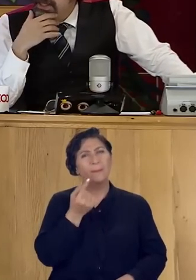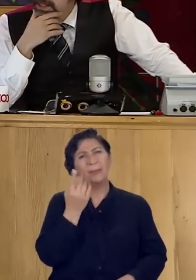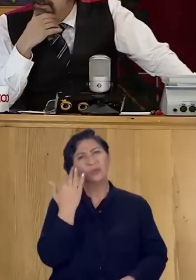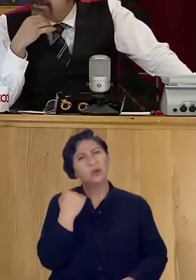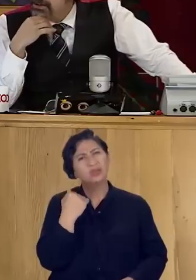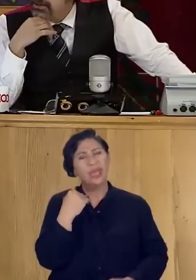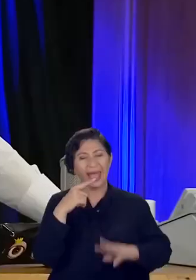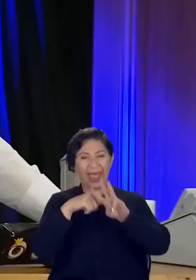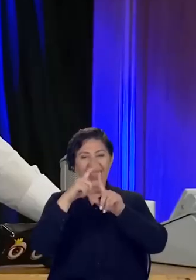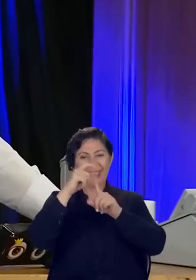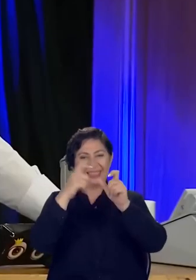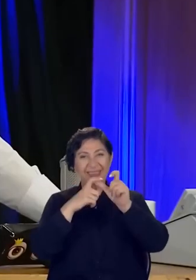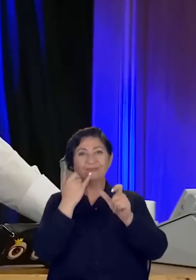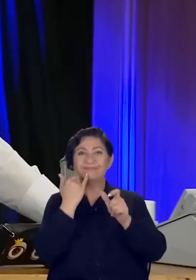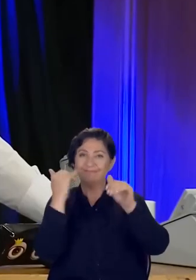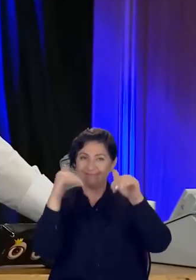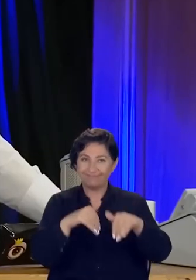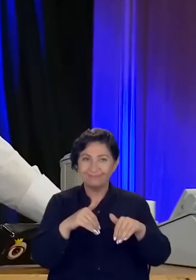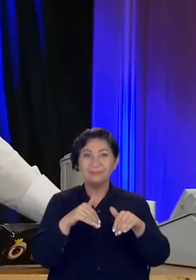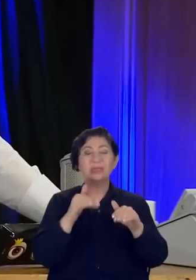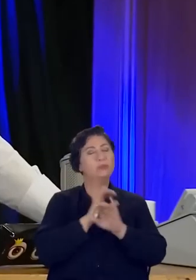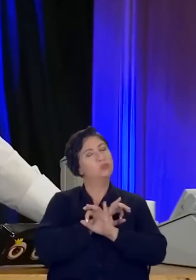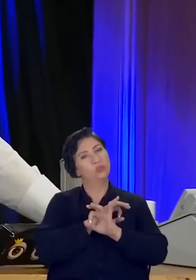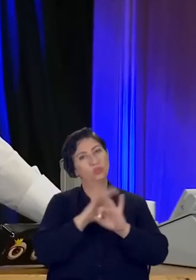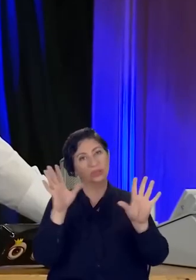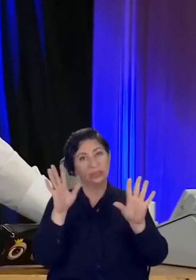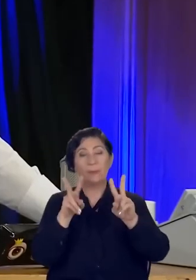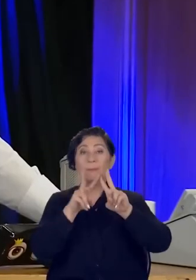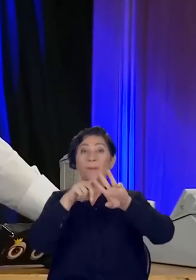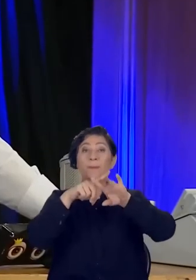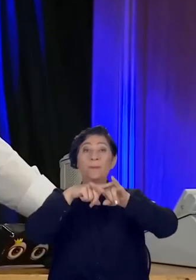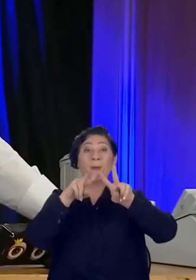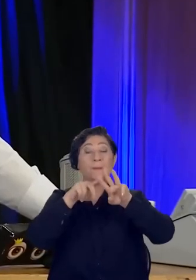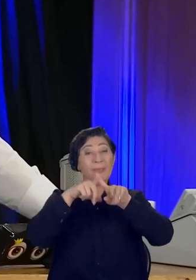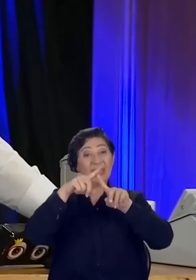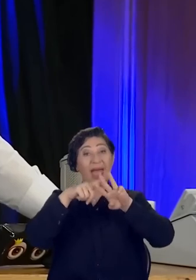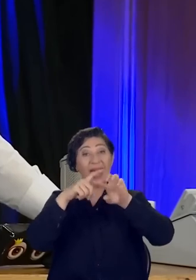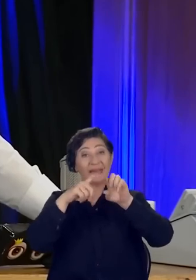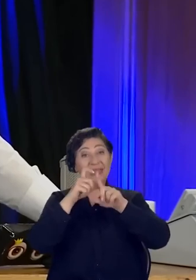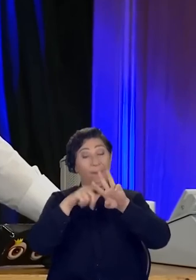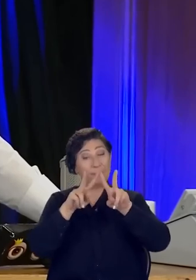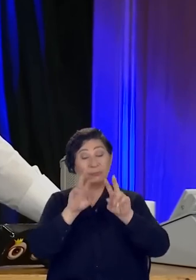biraz önce Edis'i konuk ettik. Hakikaten müthiş. Mehmet Erdem'i konuk ettik. Müthiş ama